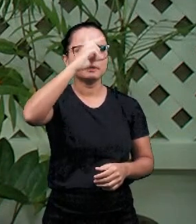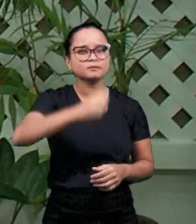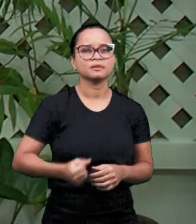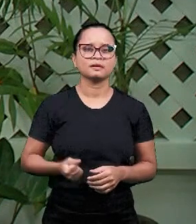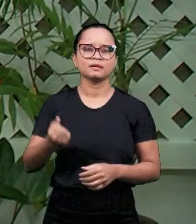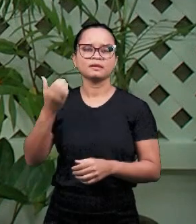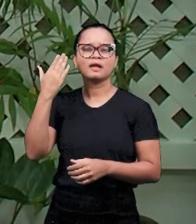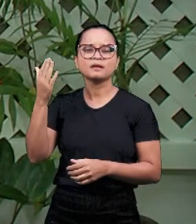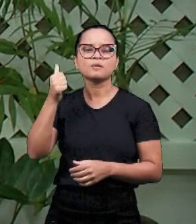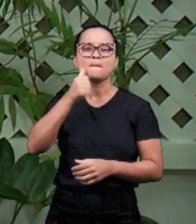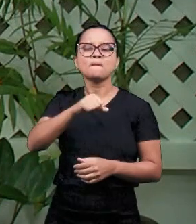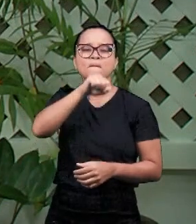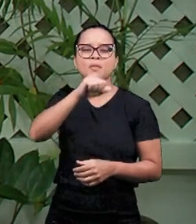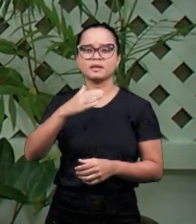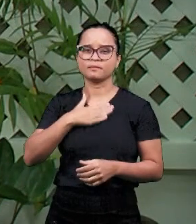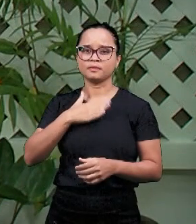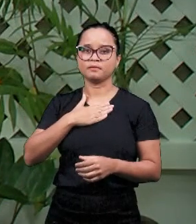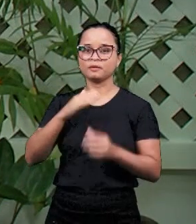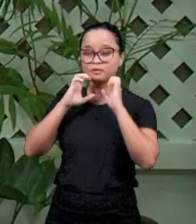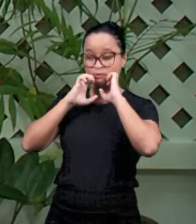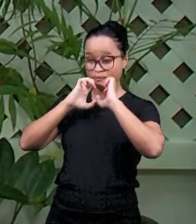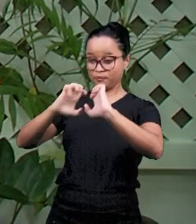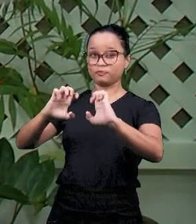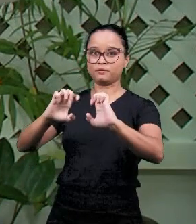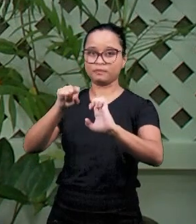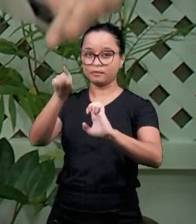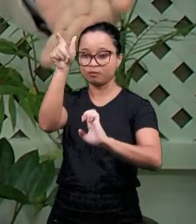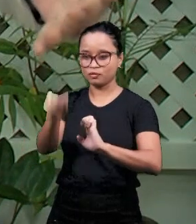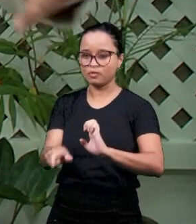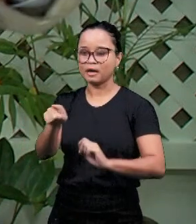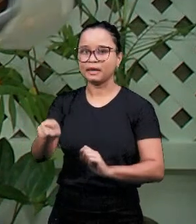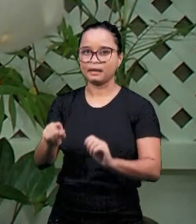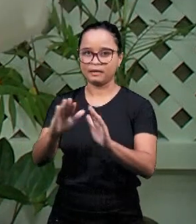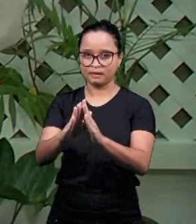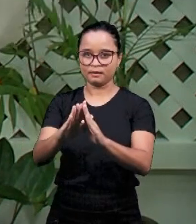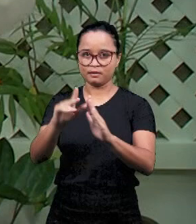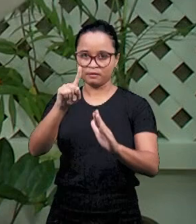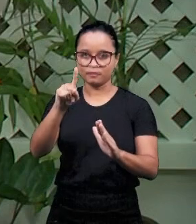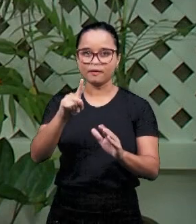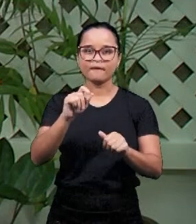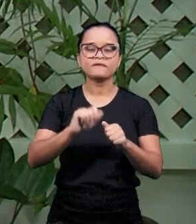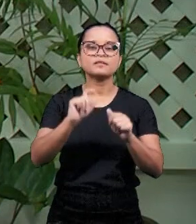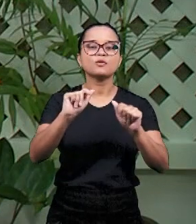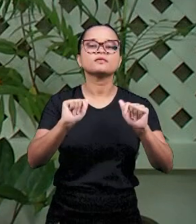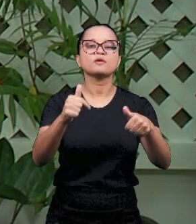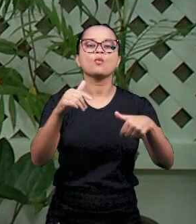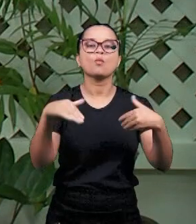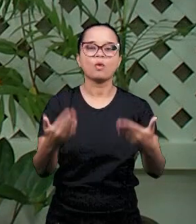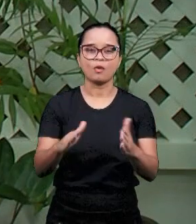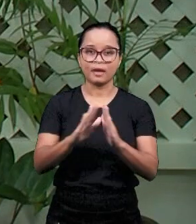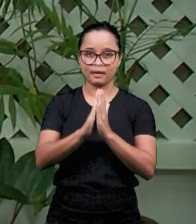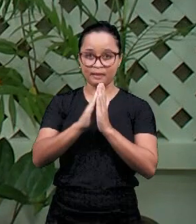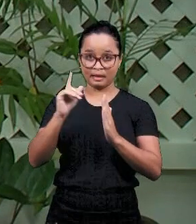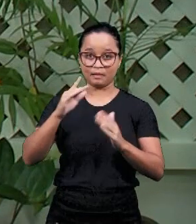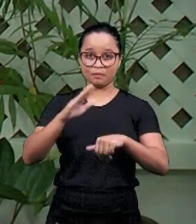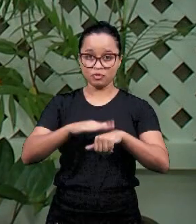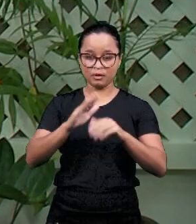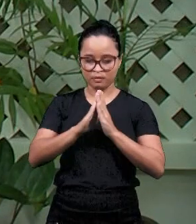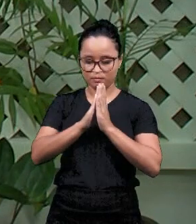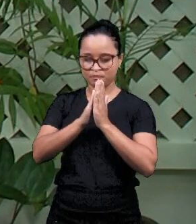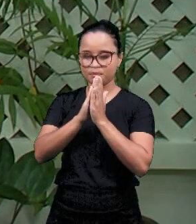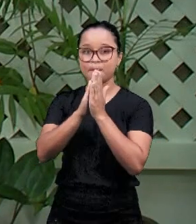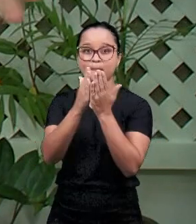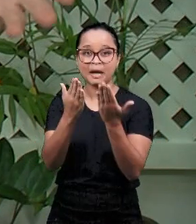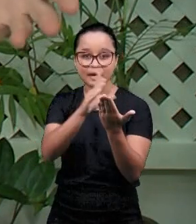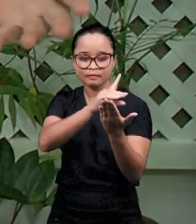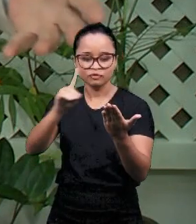elle évangélisait quelqu'un, la première chose qu'elle faisait avec cette personne, c'était ouvrir la Bible et demander que les gens lisent. Donc, c'était